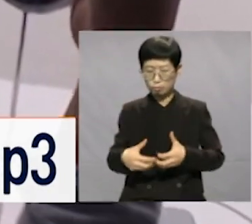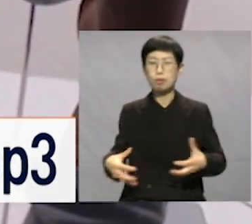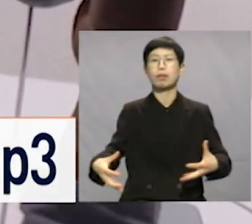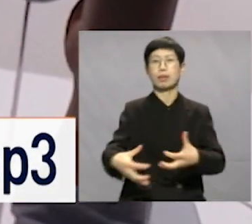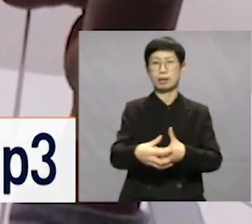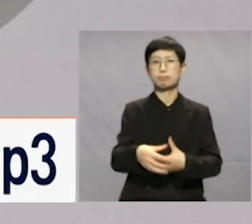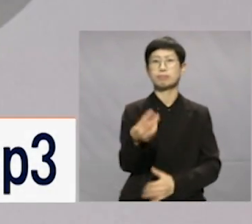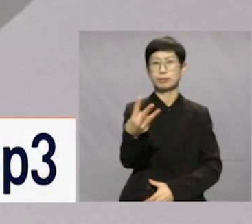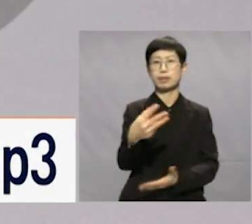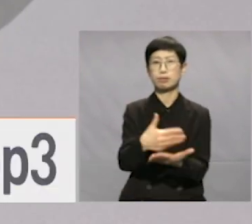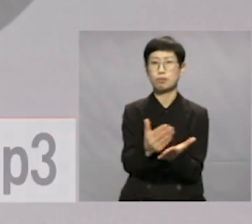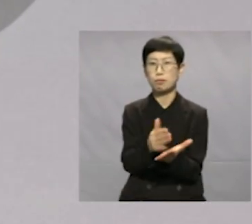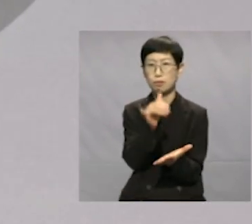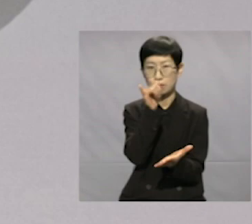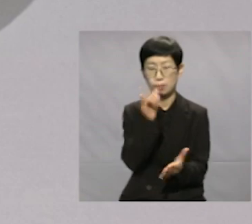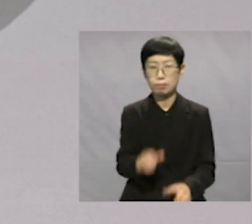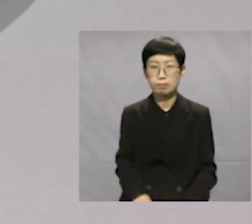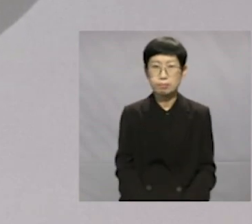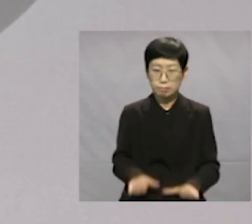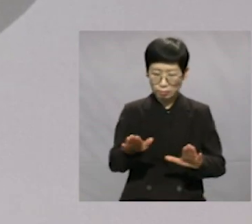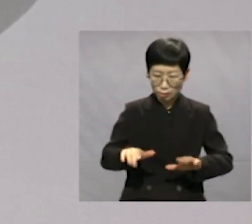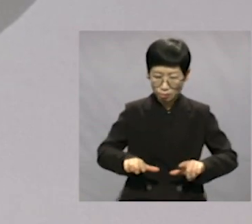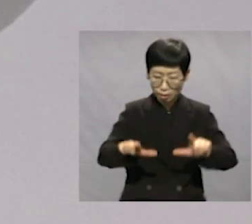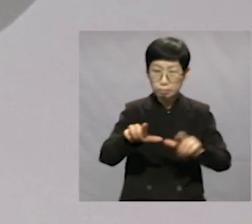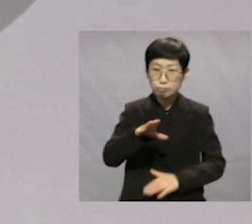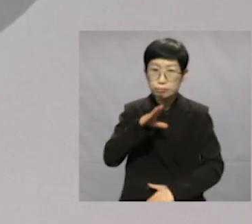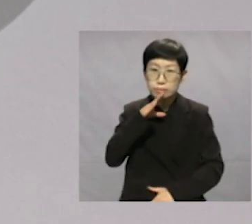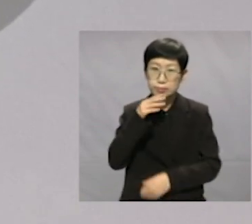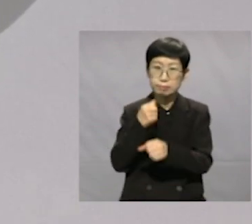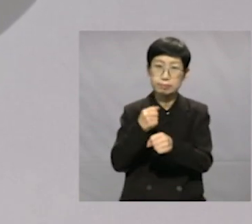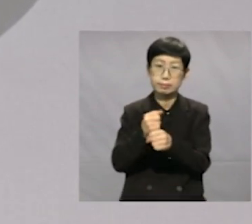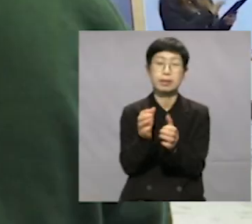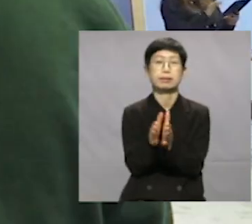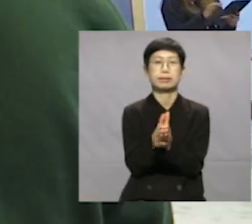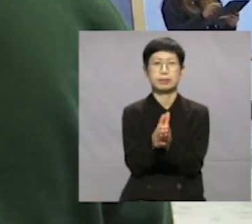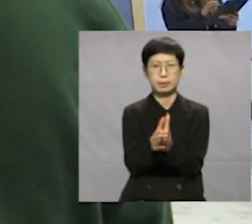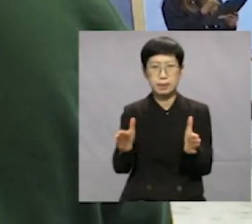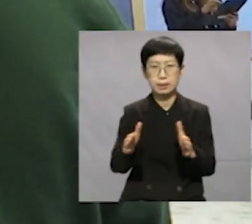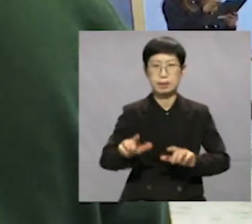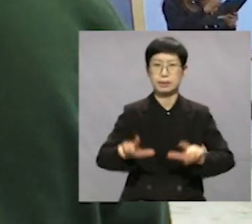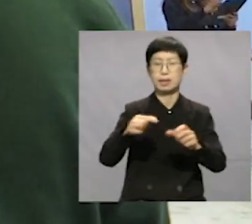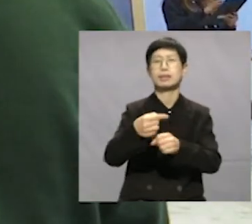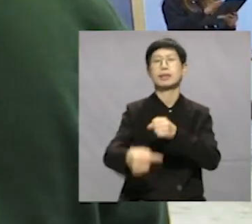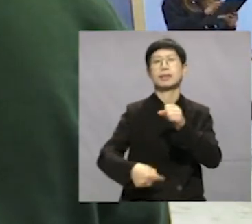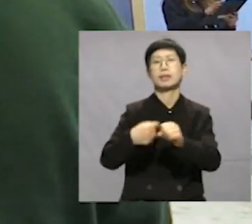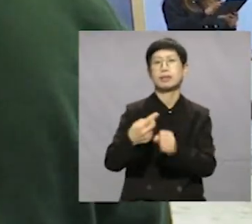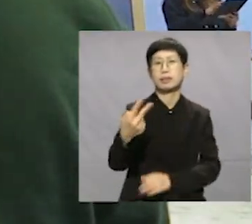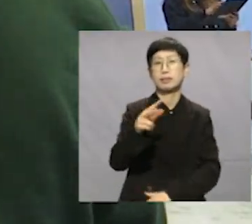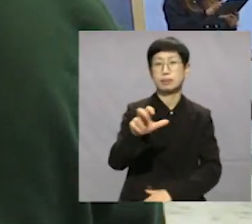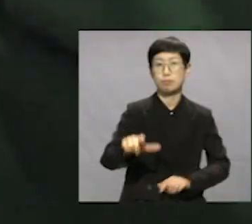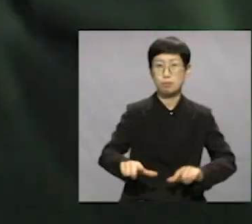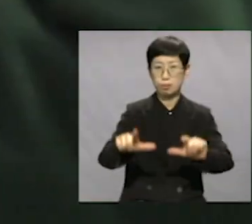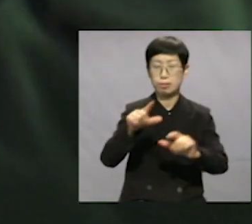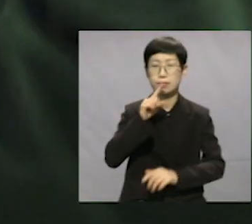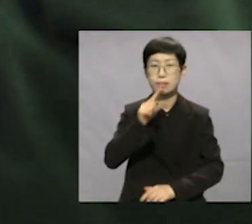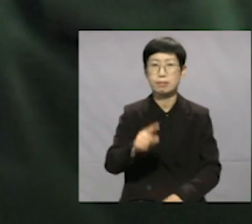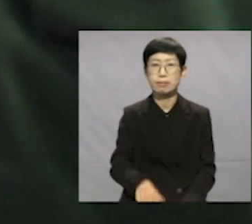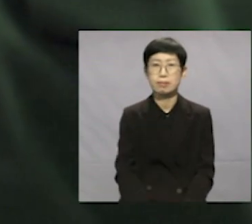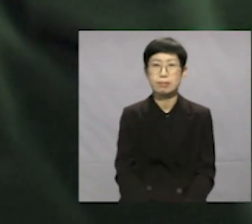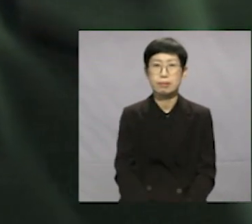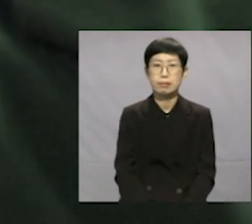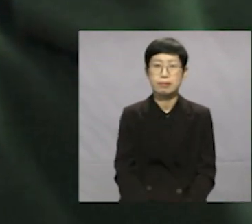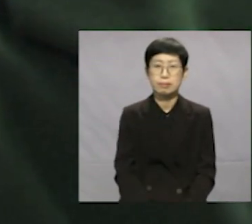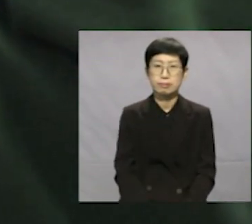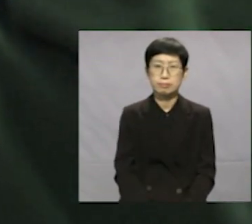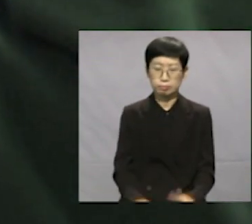그런 로봇들이 실제로 이제 양산이 시작되는 네. 원년이 된다. 뭐 이렇게들 얘기들을 하고 있습니다. 예.